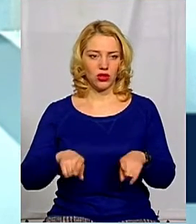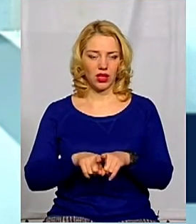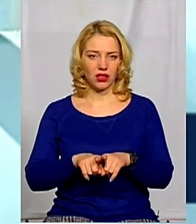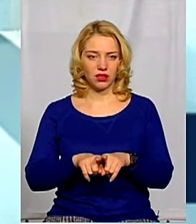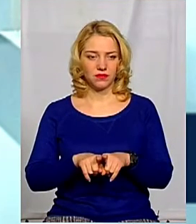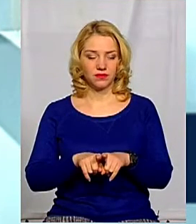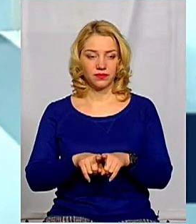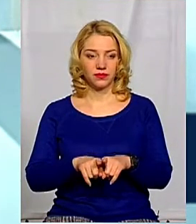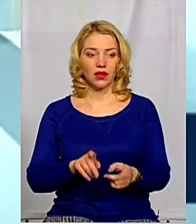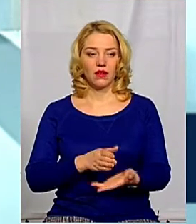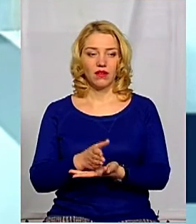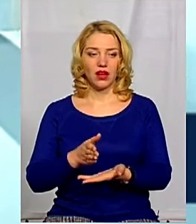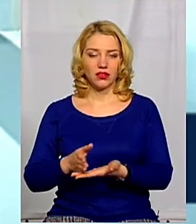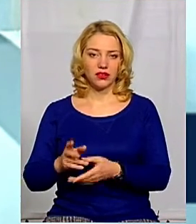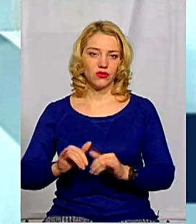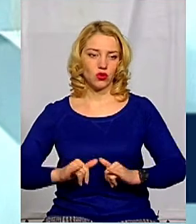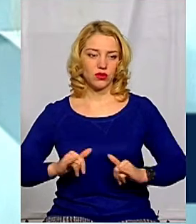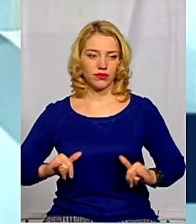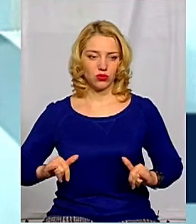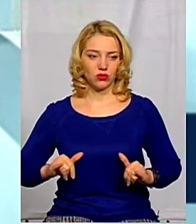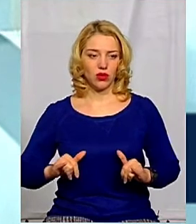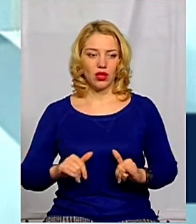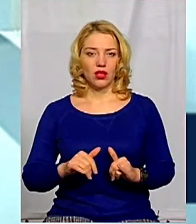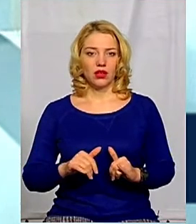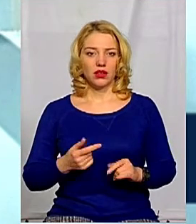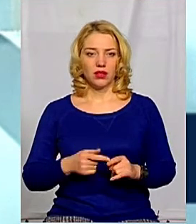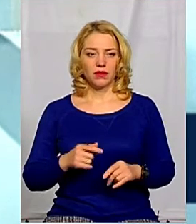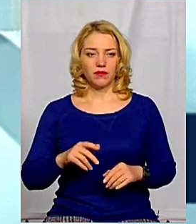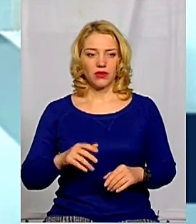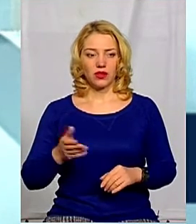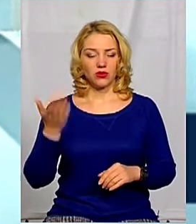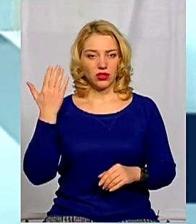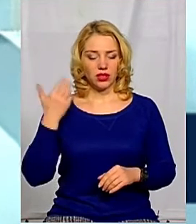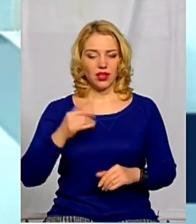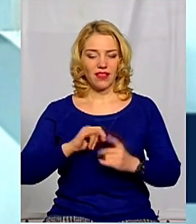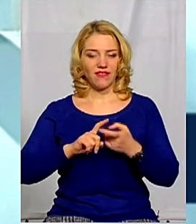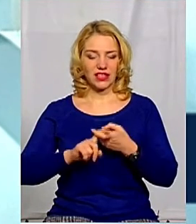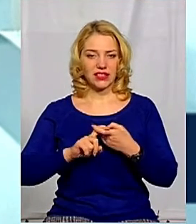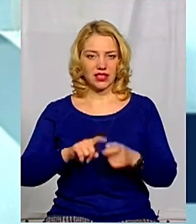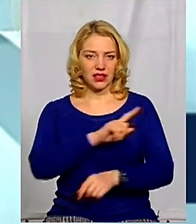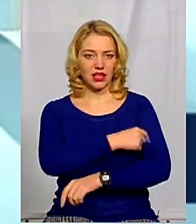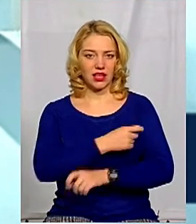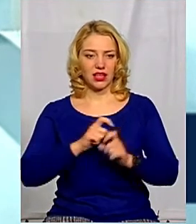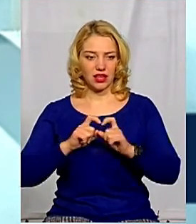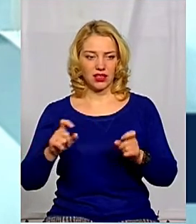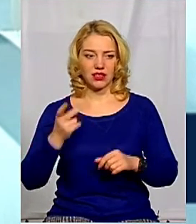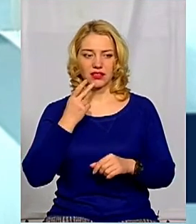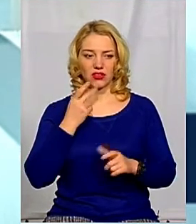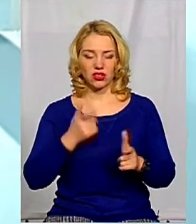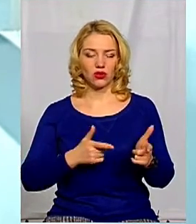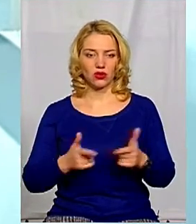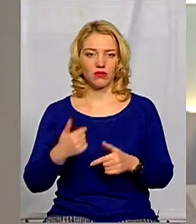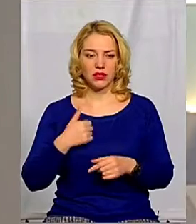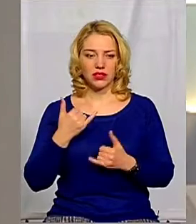таких варіантів розвитку подій. Інфекційна лікарня завжди готова, тому що ми ми зараз